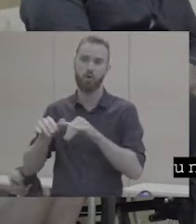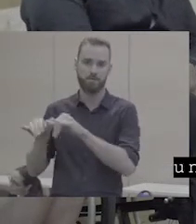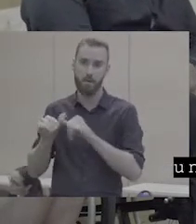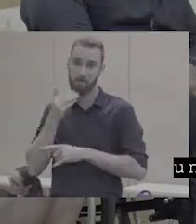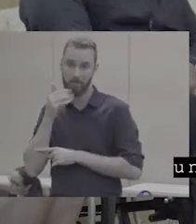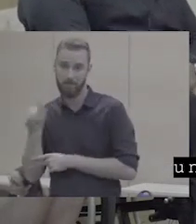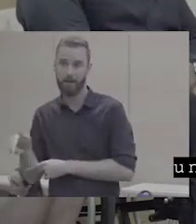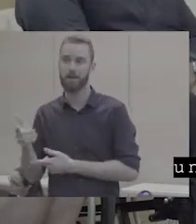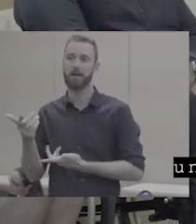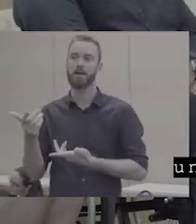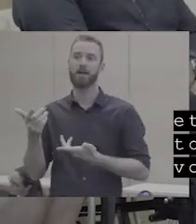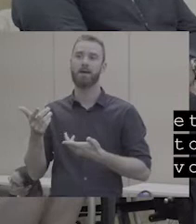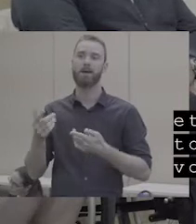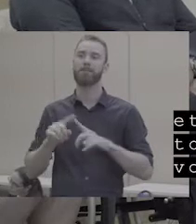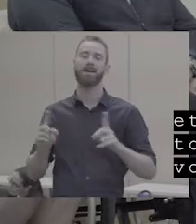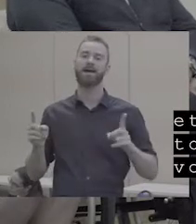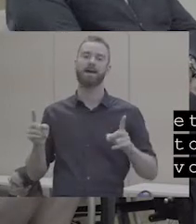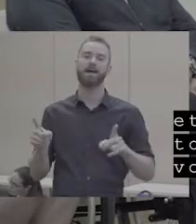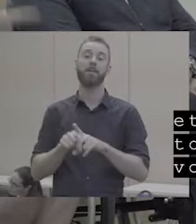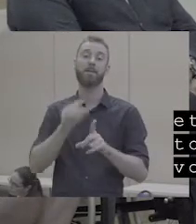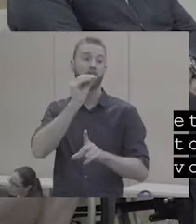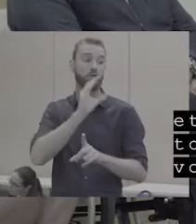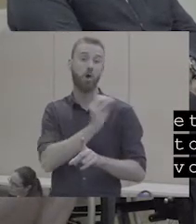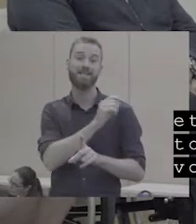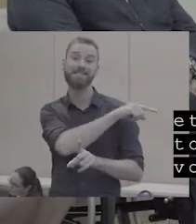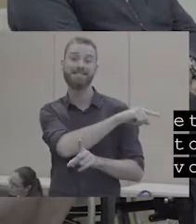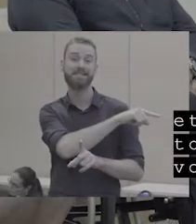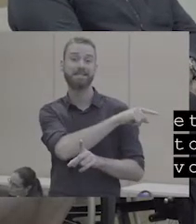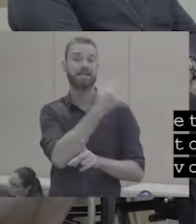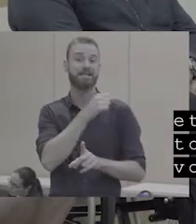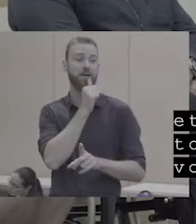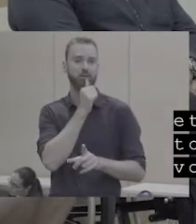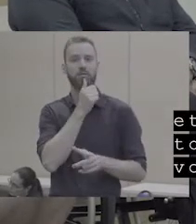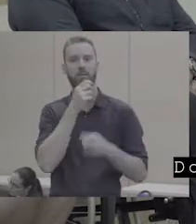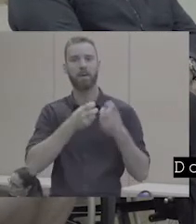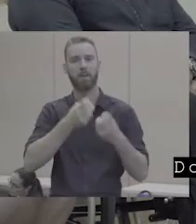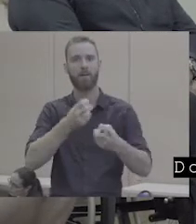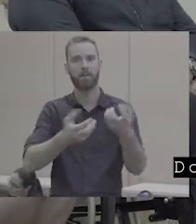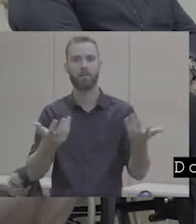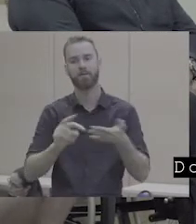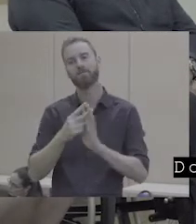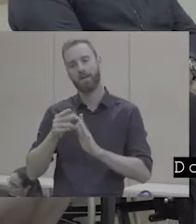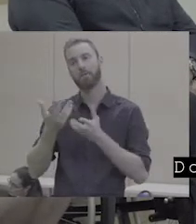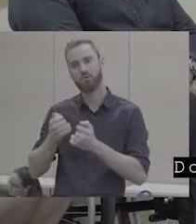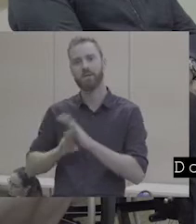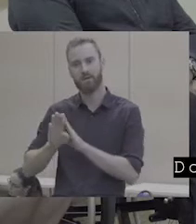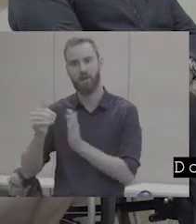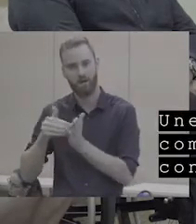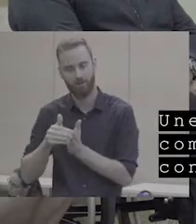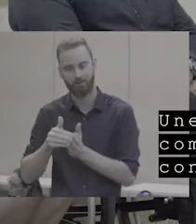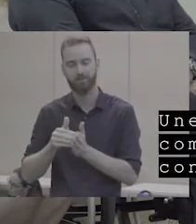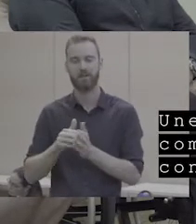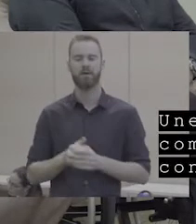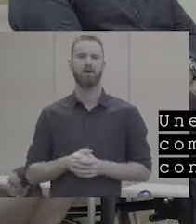constructeur. Et malgré tout, M. Otis a vécu tous les problèmes que vous avez entendus. Donc, besoin d'amélioration.